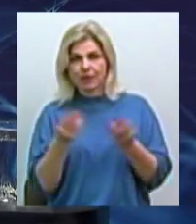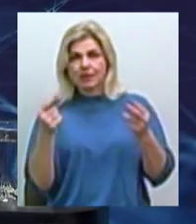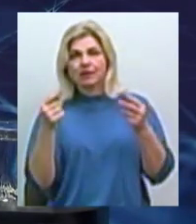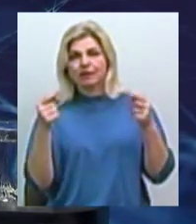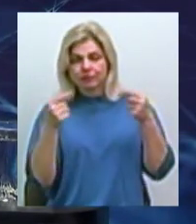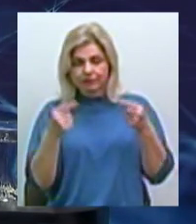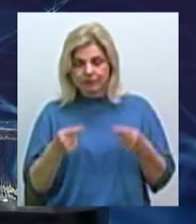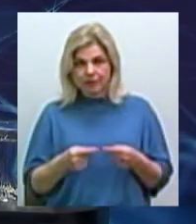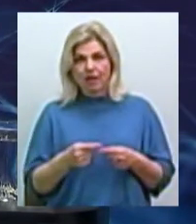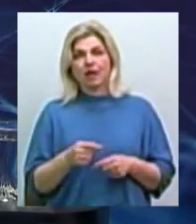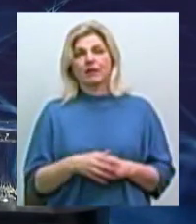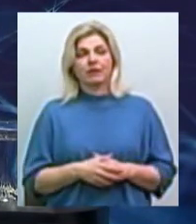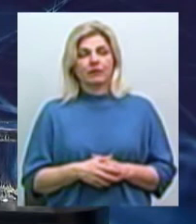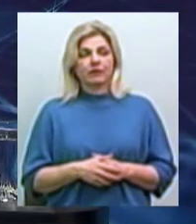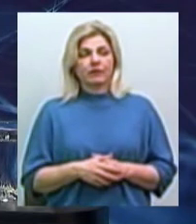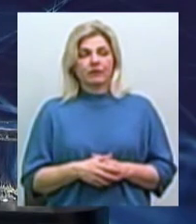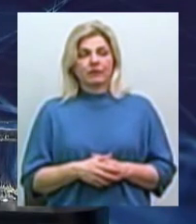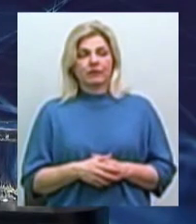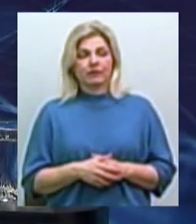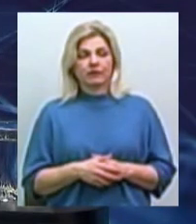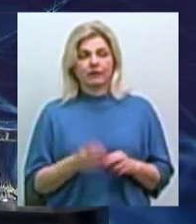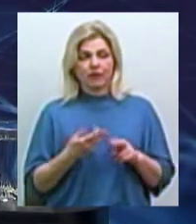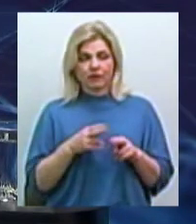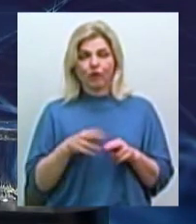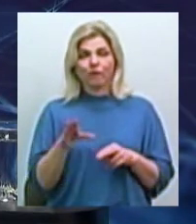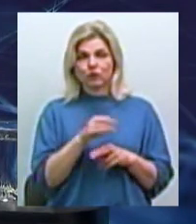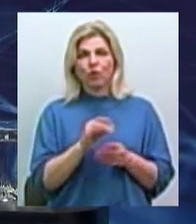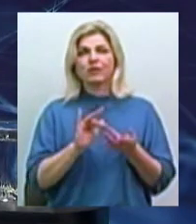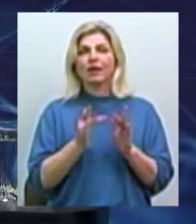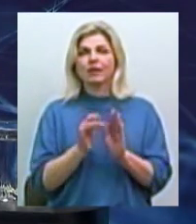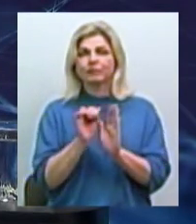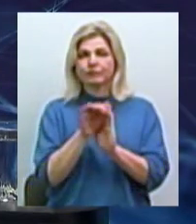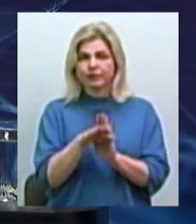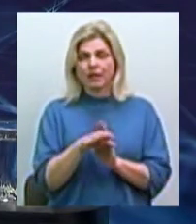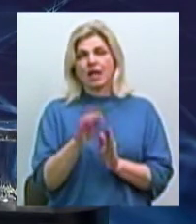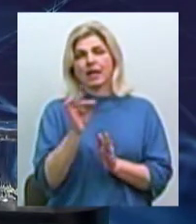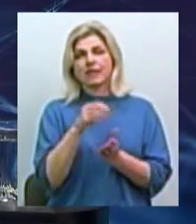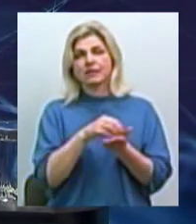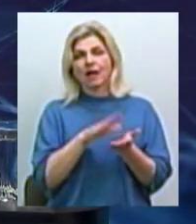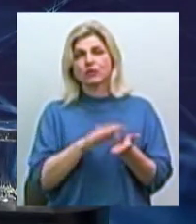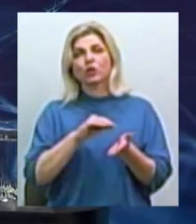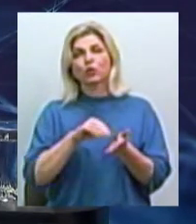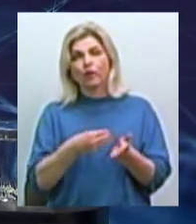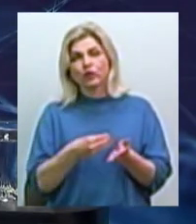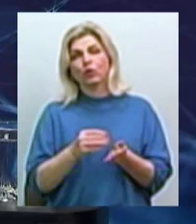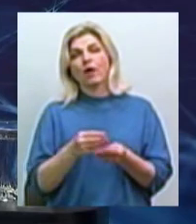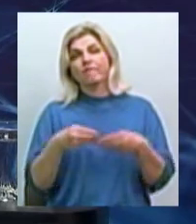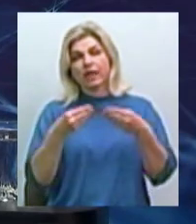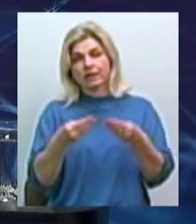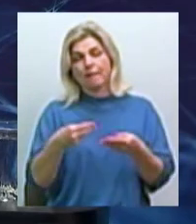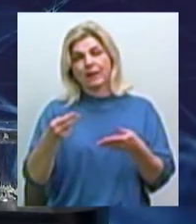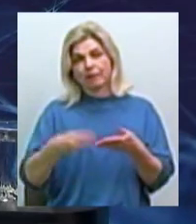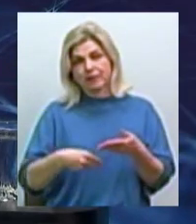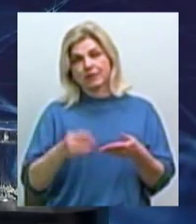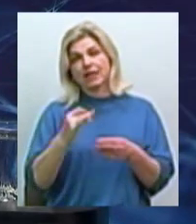територіальної громади, провести всю цю процедуру, зареєструвати довідку, видати, підписати і